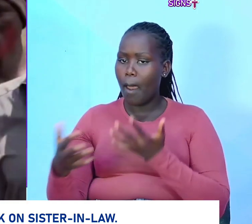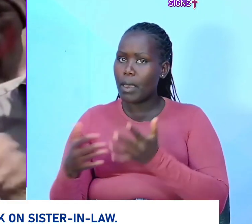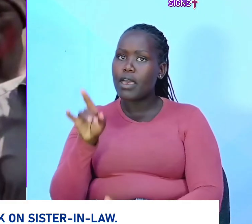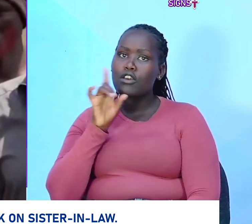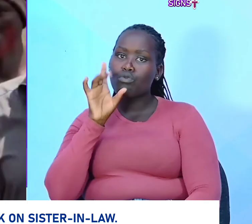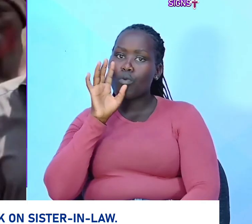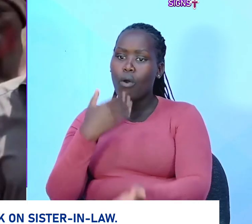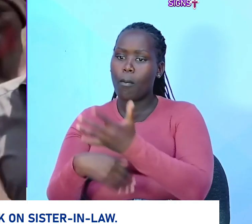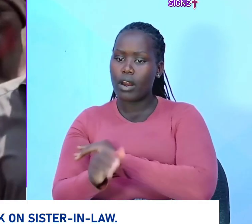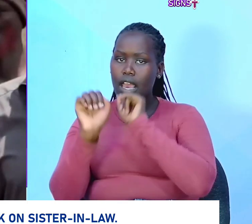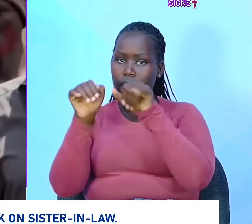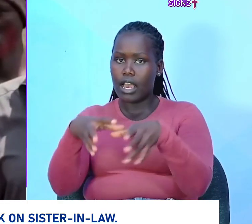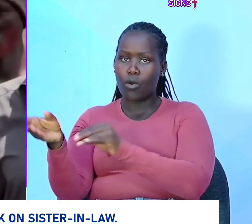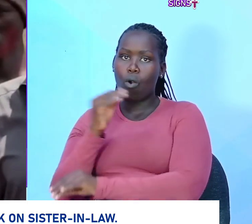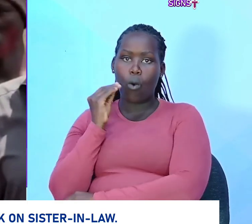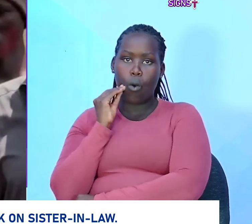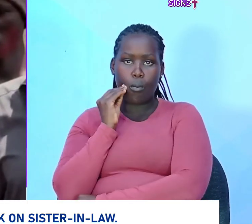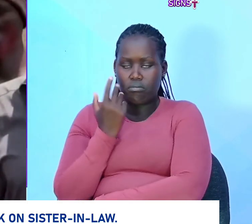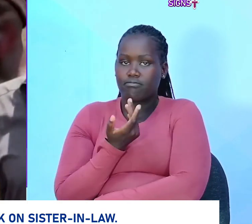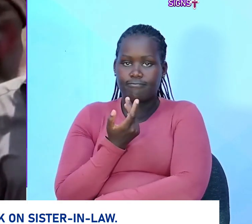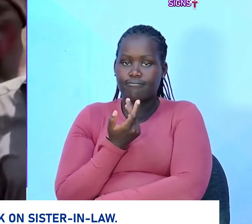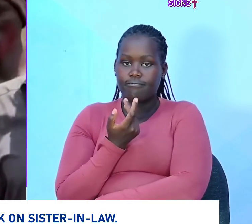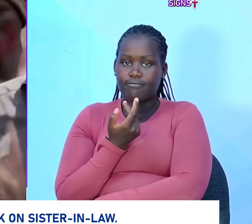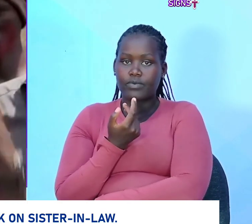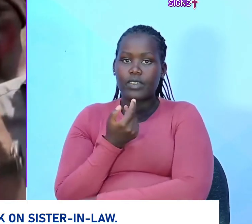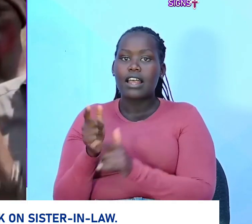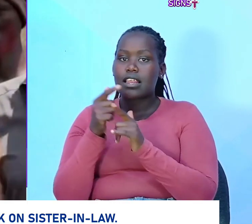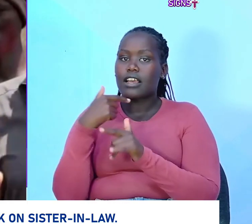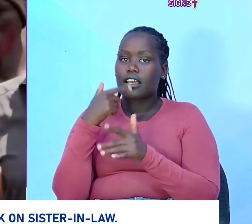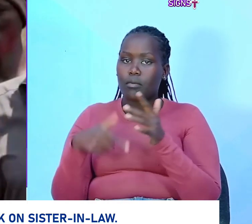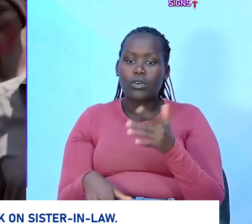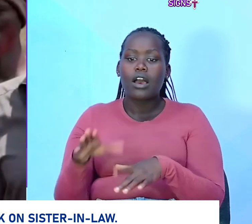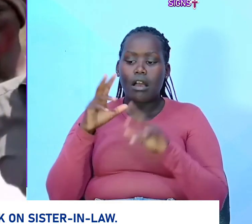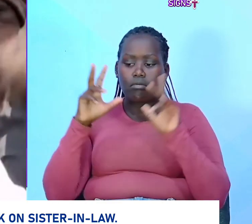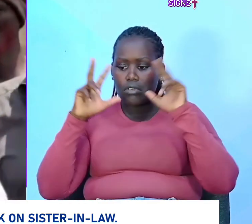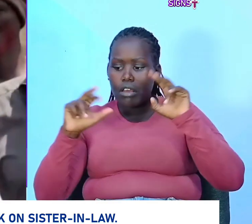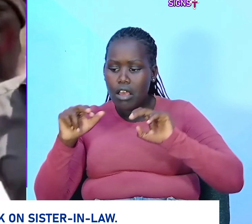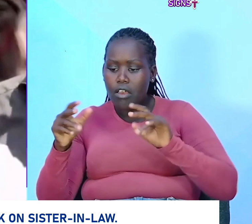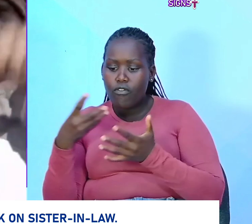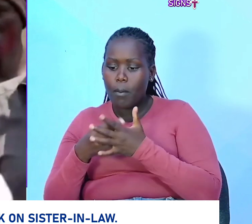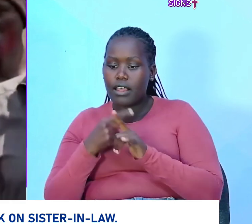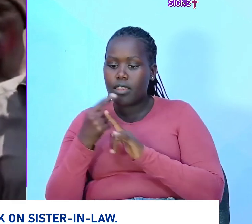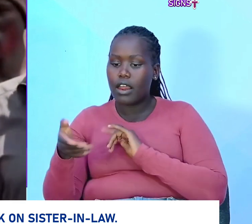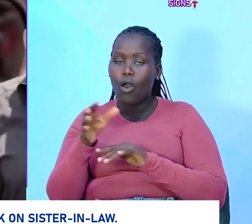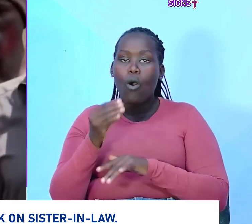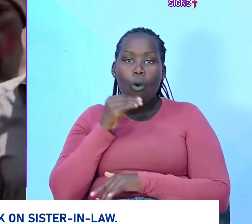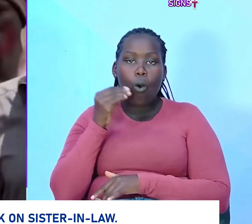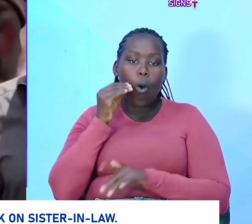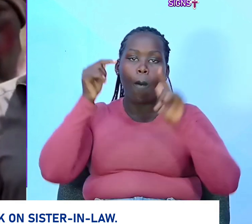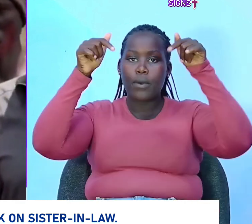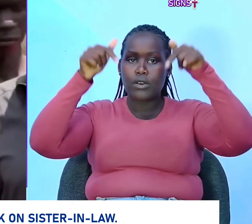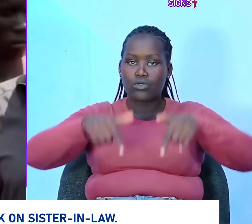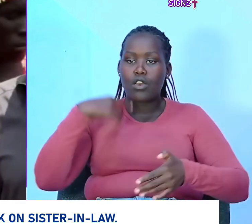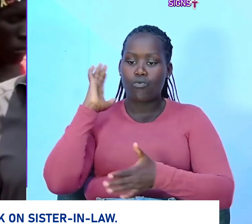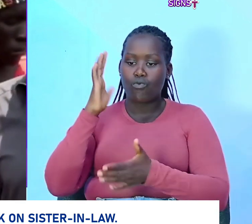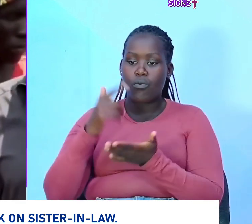naanza kuja nyumbani. Hata asubuhi leo tungeongea na yeye. Akaniambia natafuta pesa na kuja nyumbani leo hii tunaongelelea saa